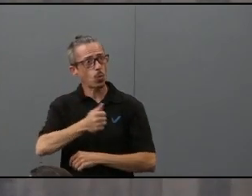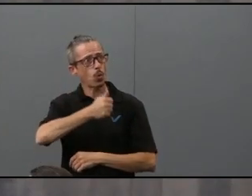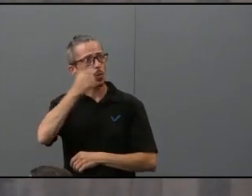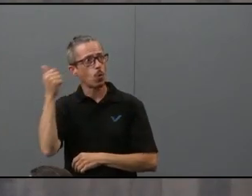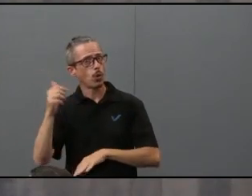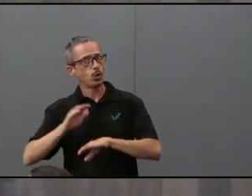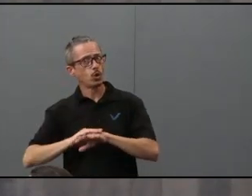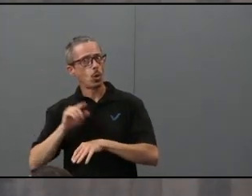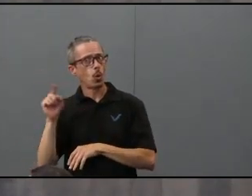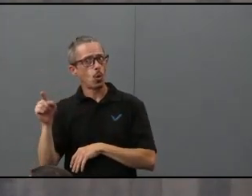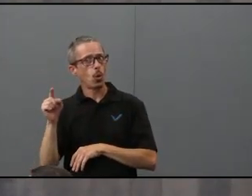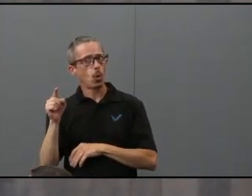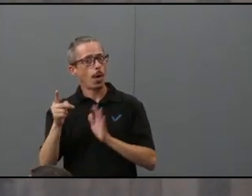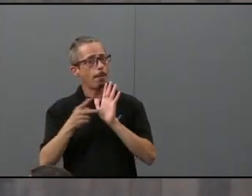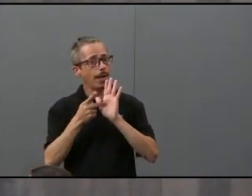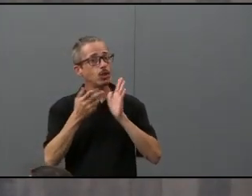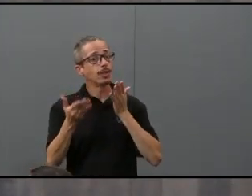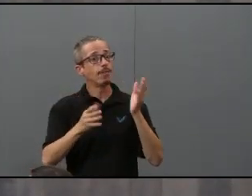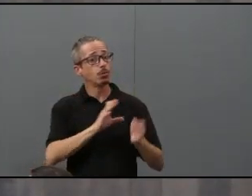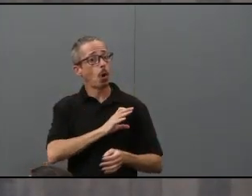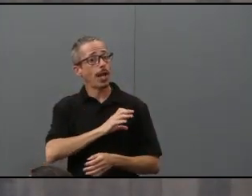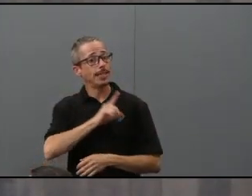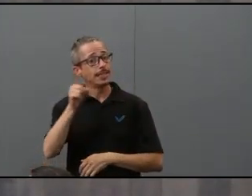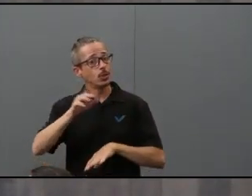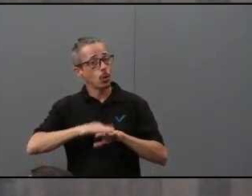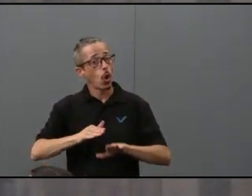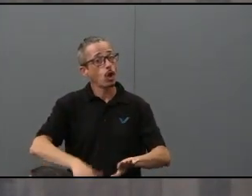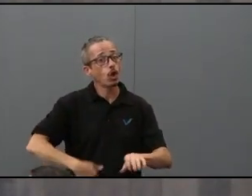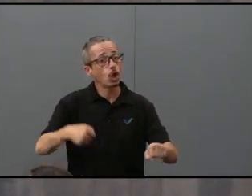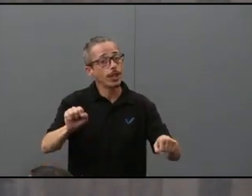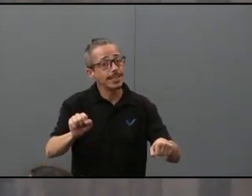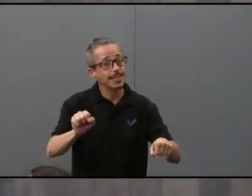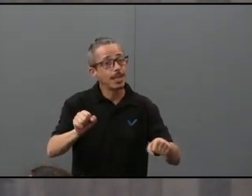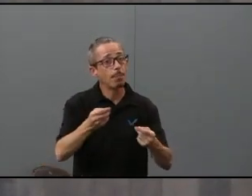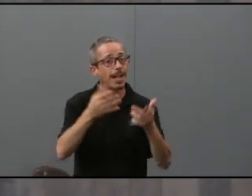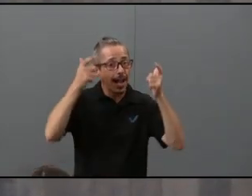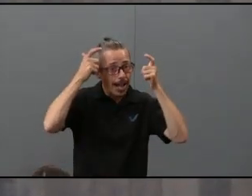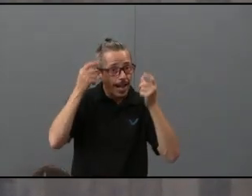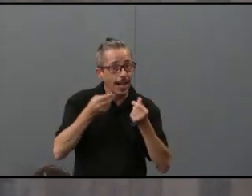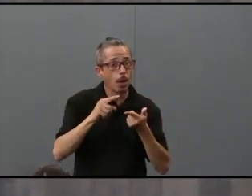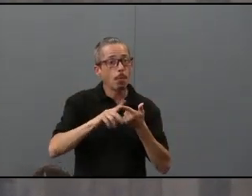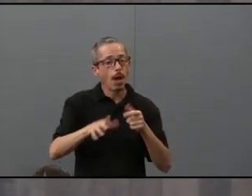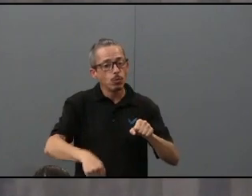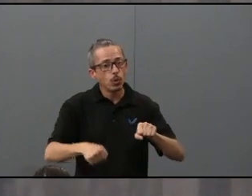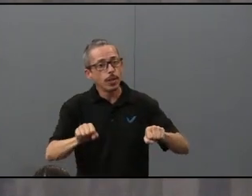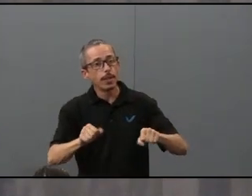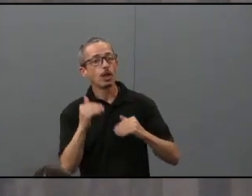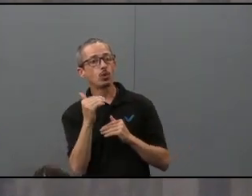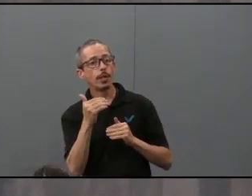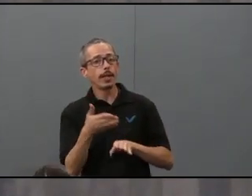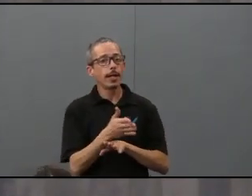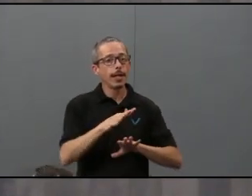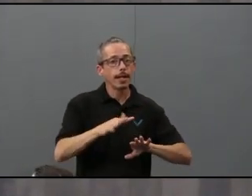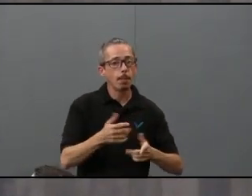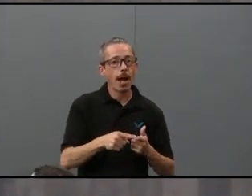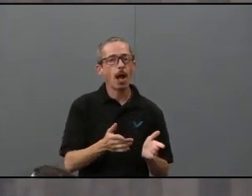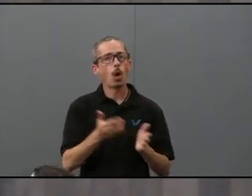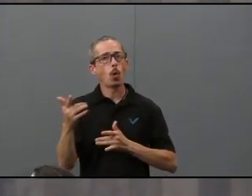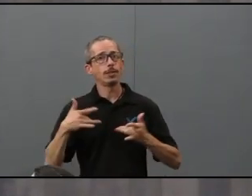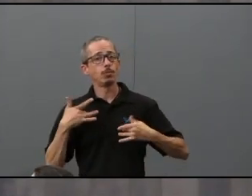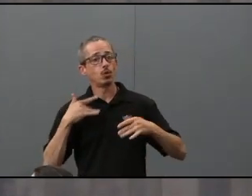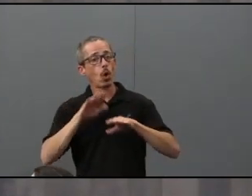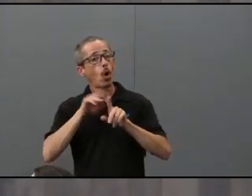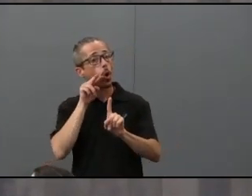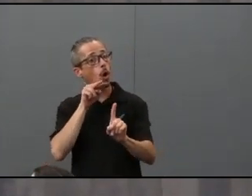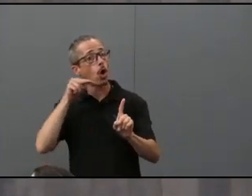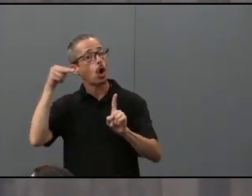aussi là sur les pages du service de police concernant les trottinett et la façon de bien les utiliser d'être sécuritaire on a fait aussi pour le regard